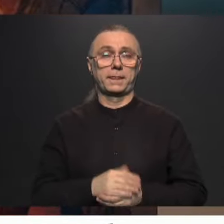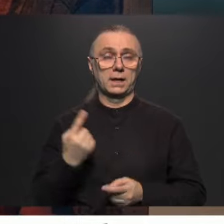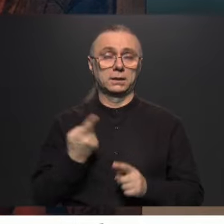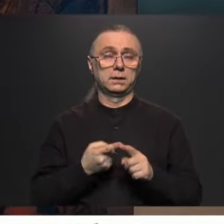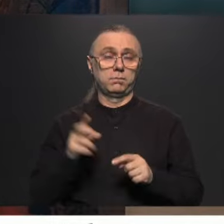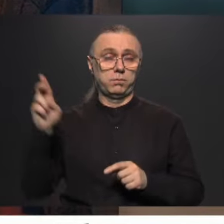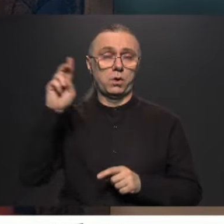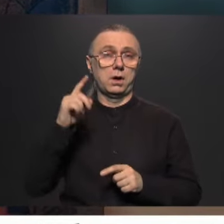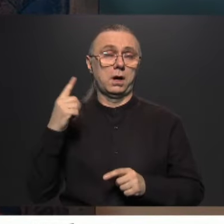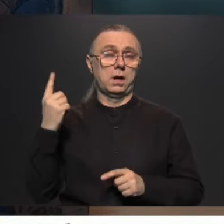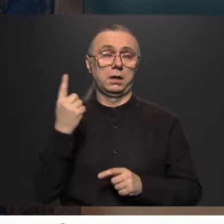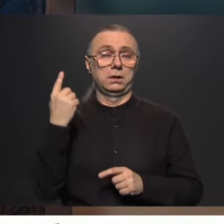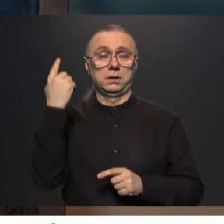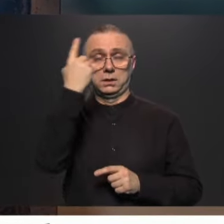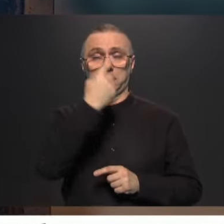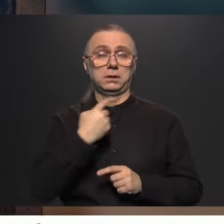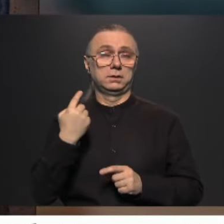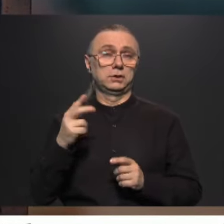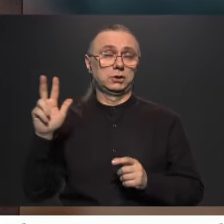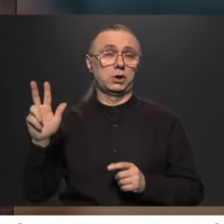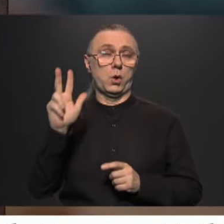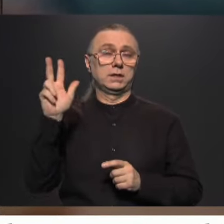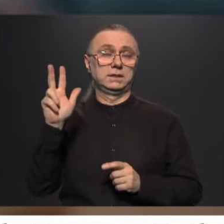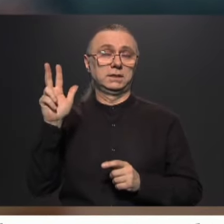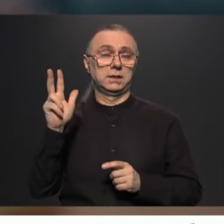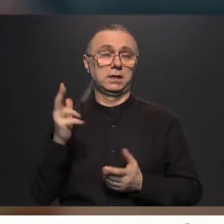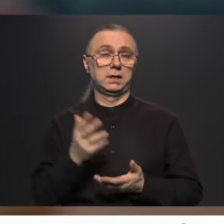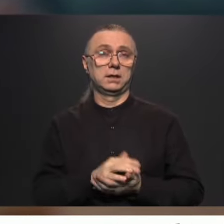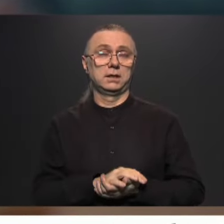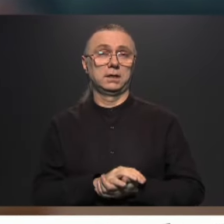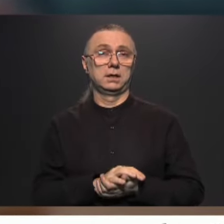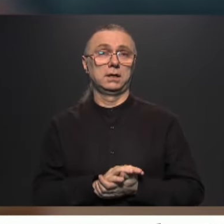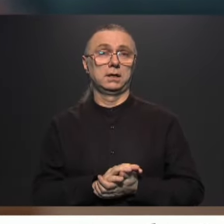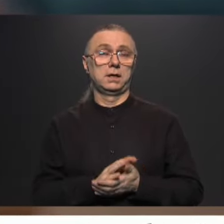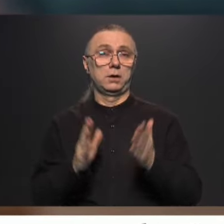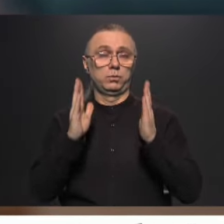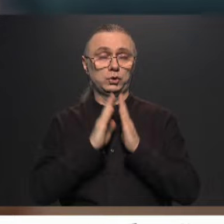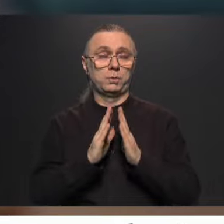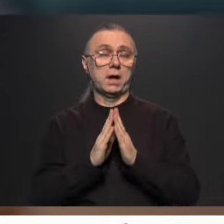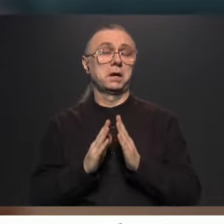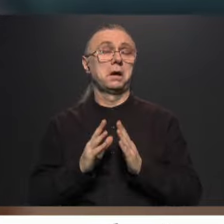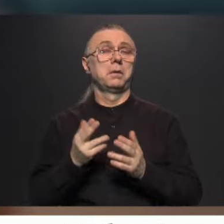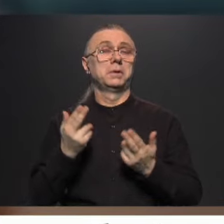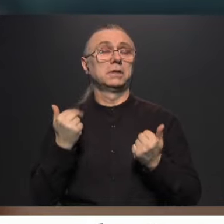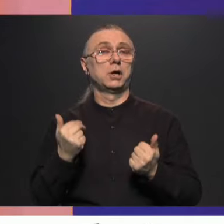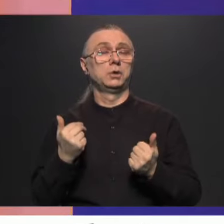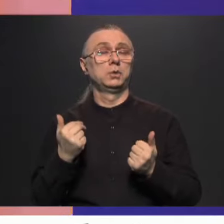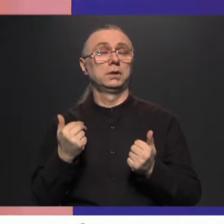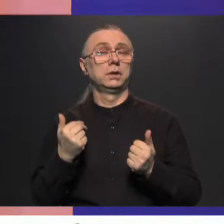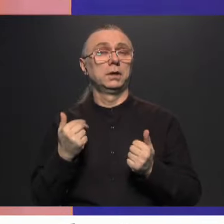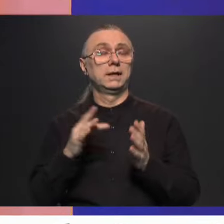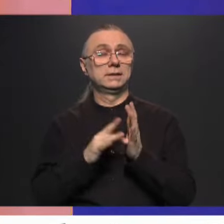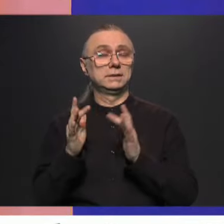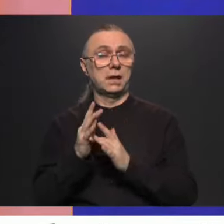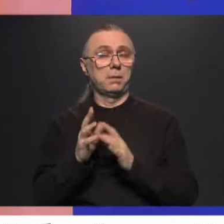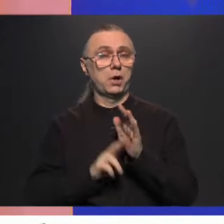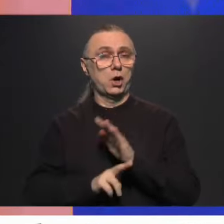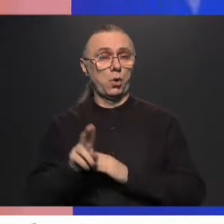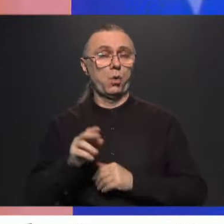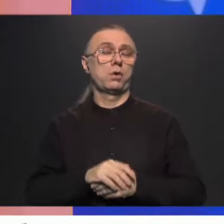Троицы, единосущный и нераздельный. Вот. Мусульманин признает Христа пророком. Понятно, что это уважение, что